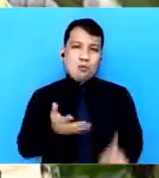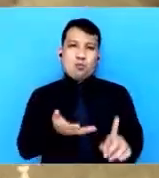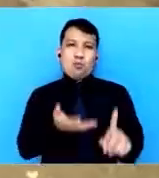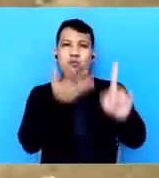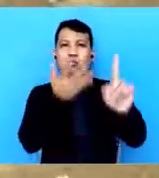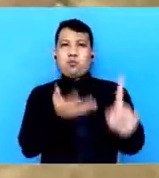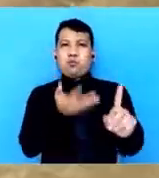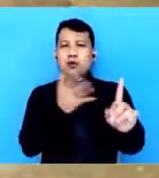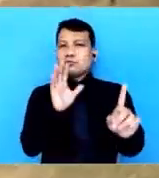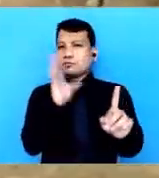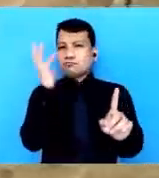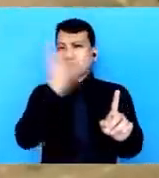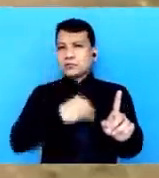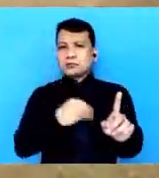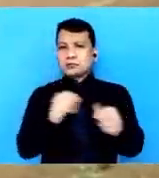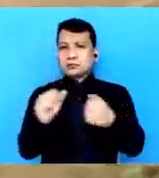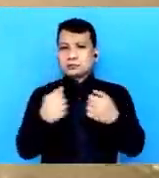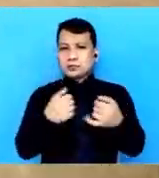niya.